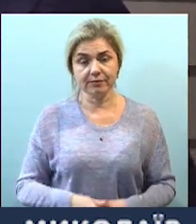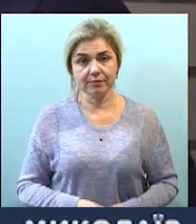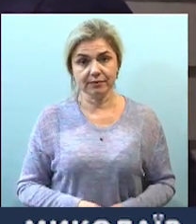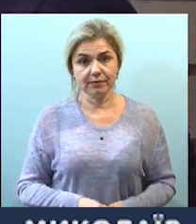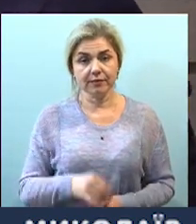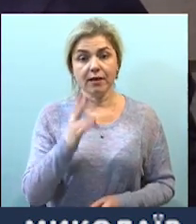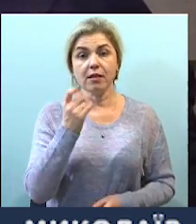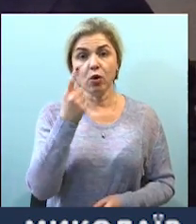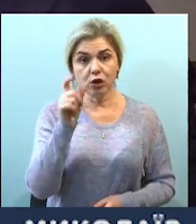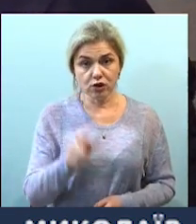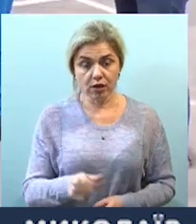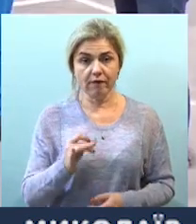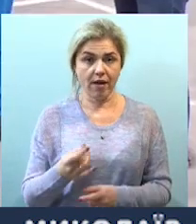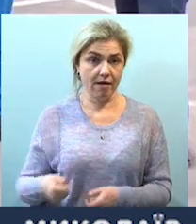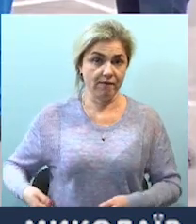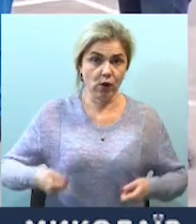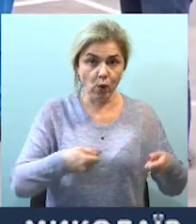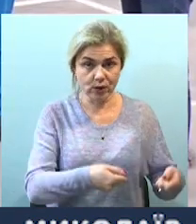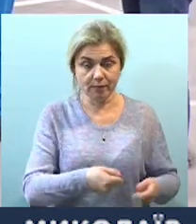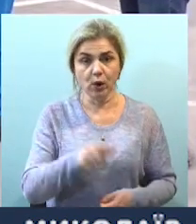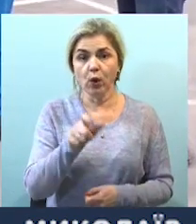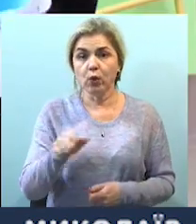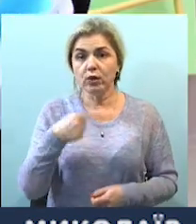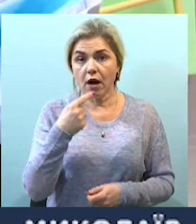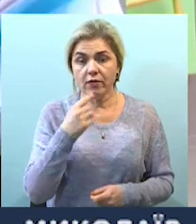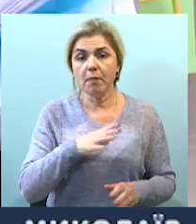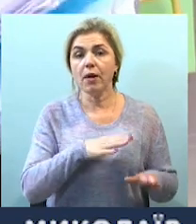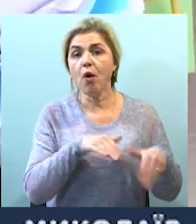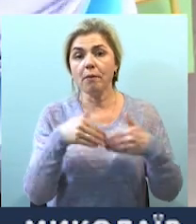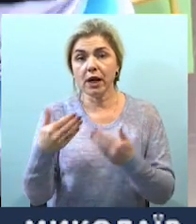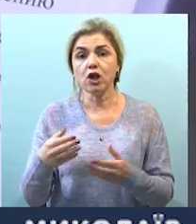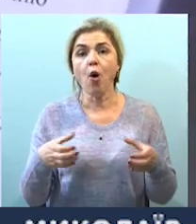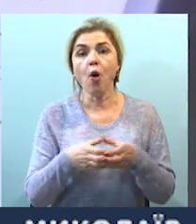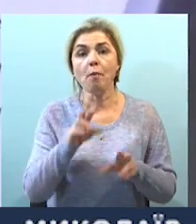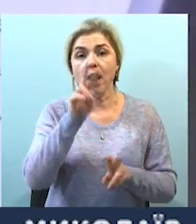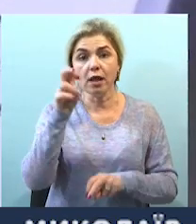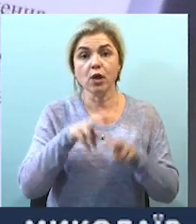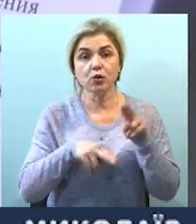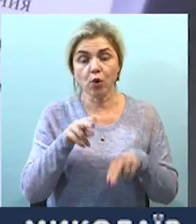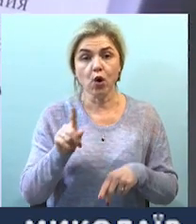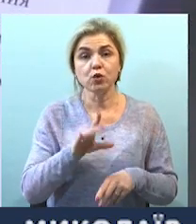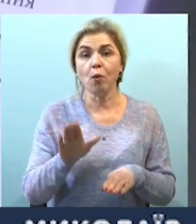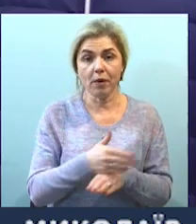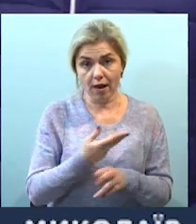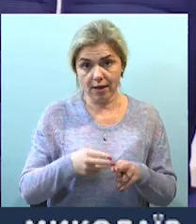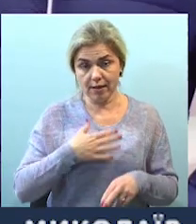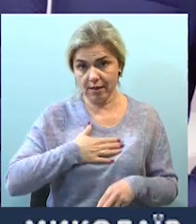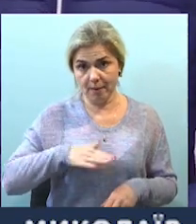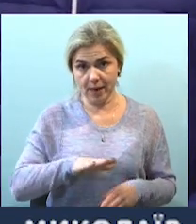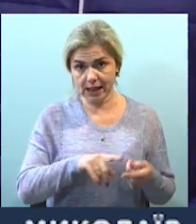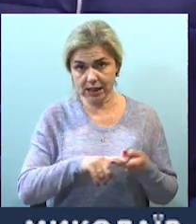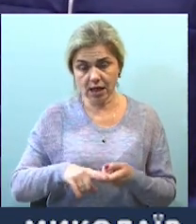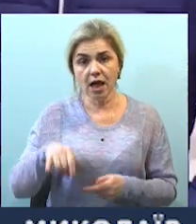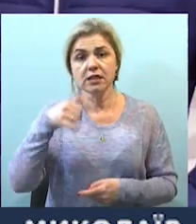на чоловіка і виносимо. Люди говорять, зверталися до компанії-забудовника, аби усунути неприємні наслідки.